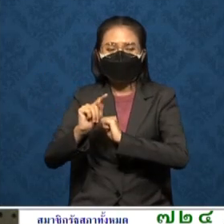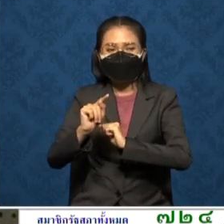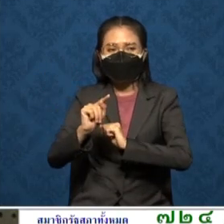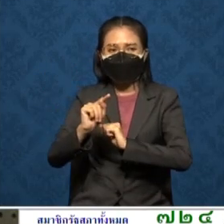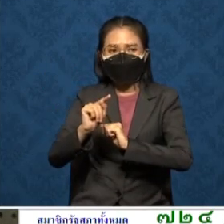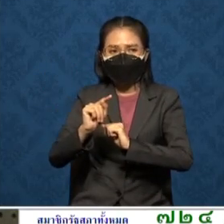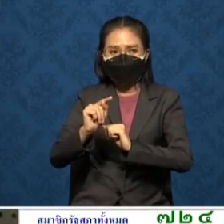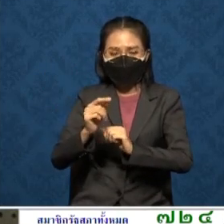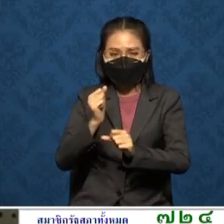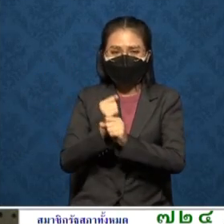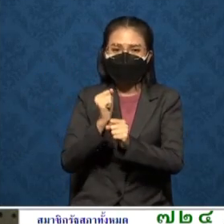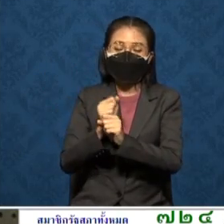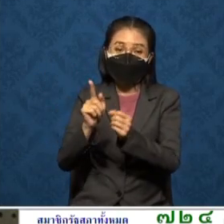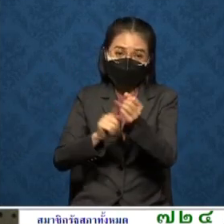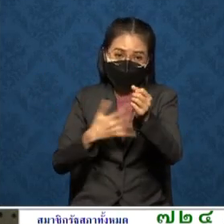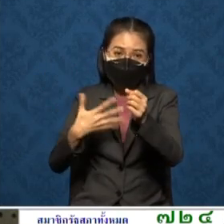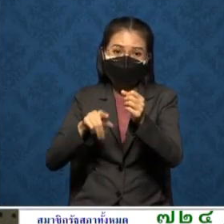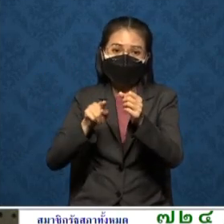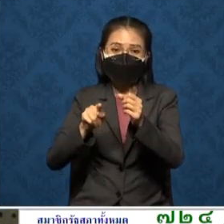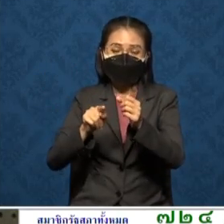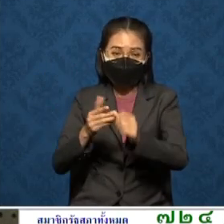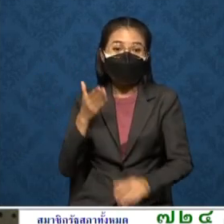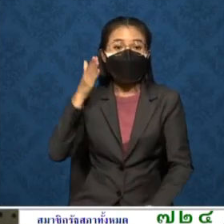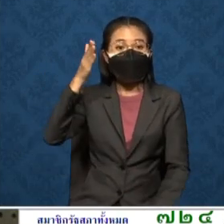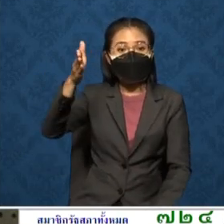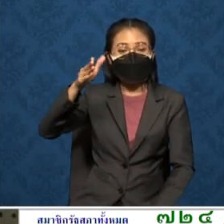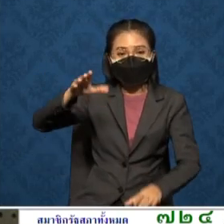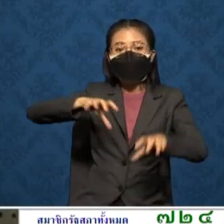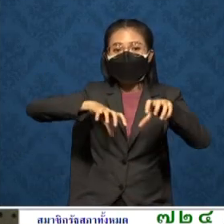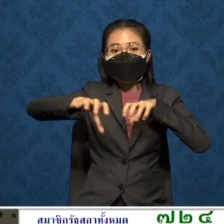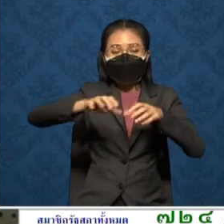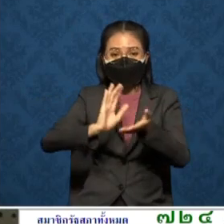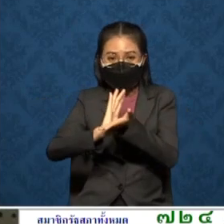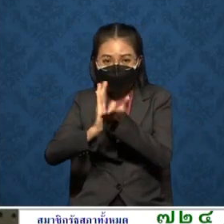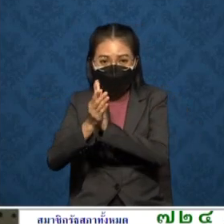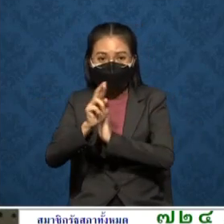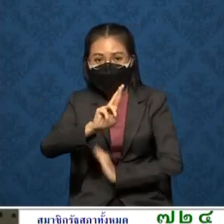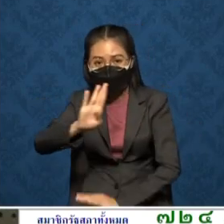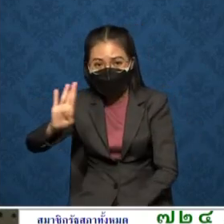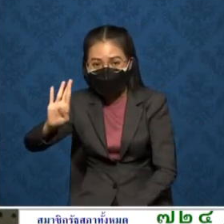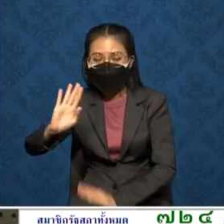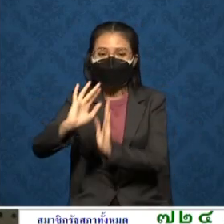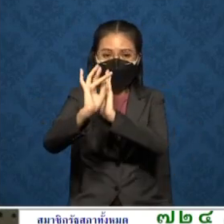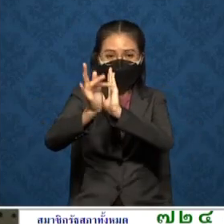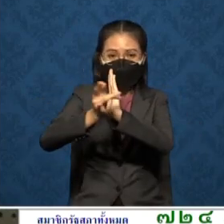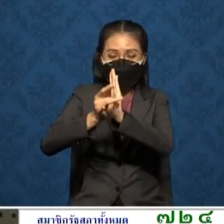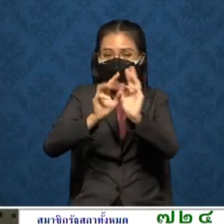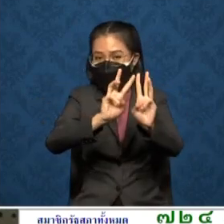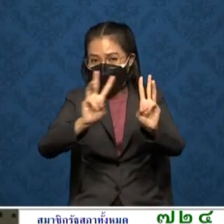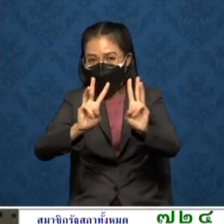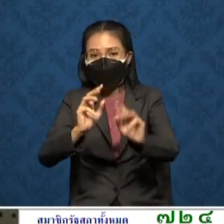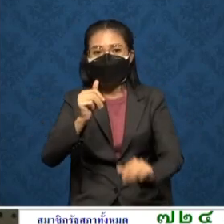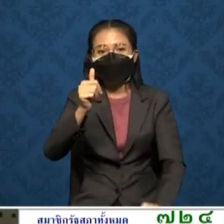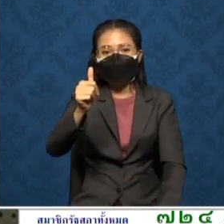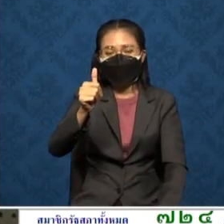มาเป็นเวลาช้านานแล้วต่อไปก็สามารถทำเป็นระบบอิเล็กทรอนิกส์ได้คือออนไลน์ก็ได้แต่ใ